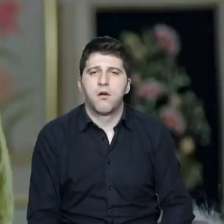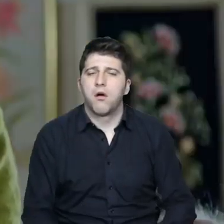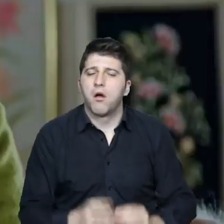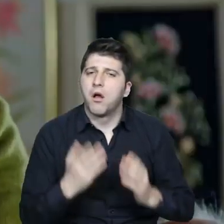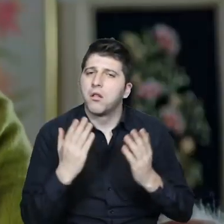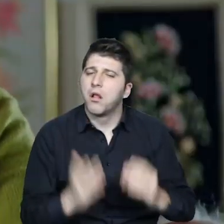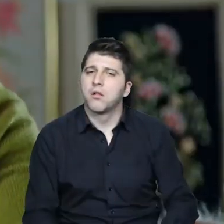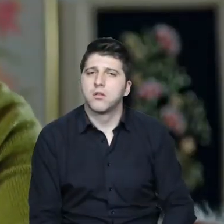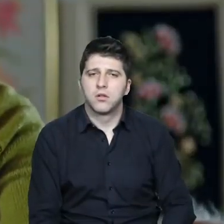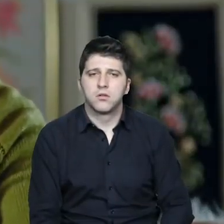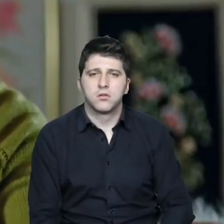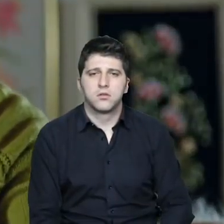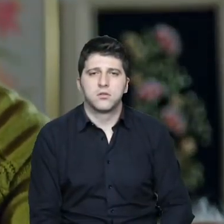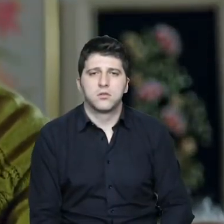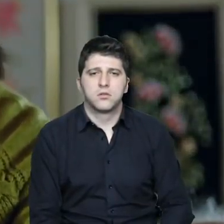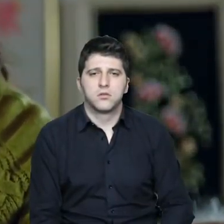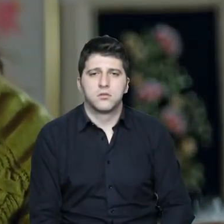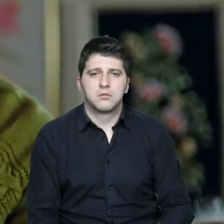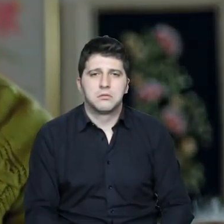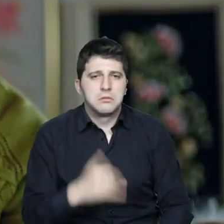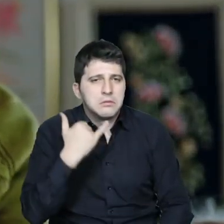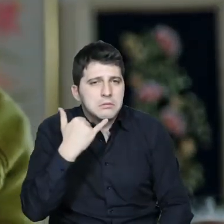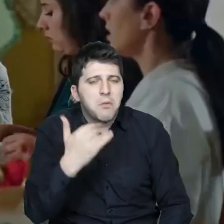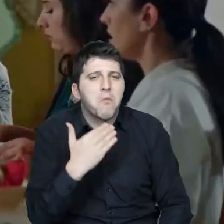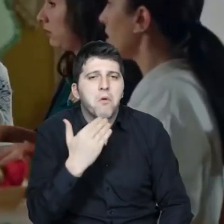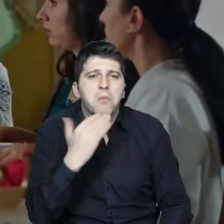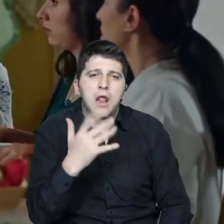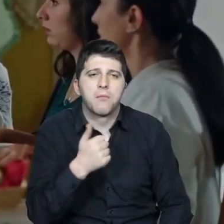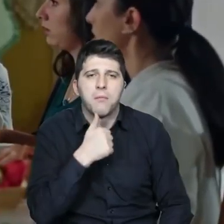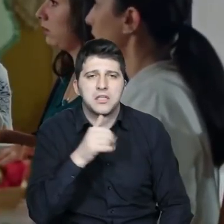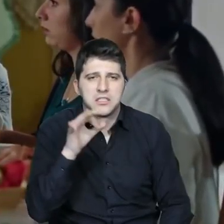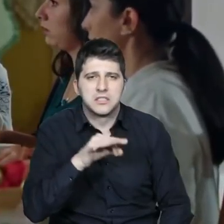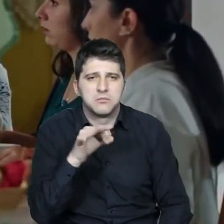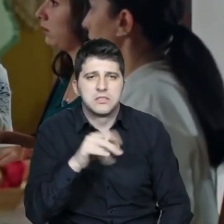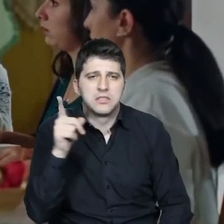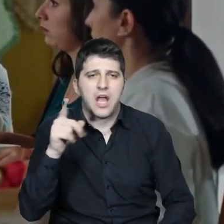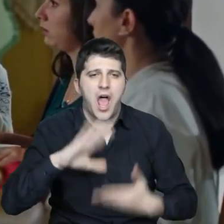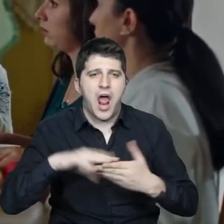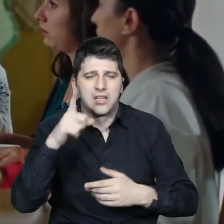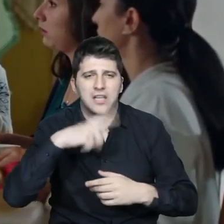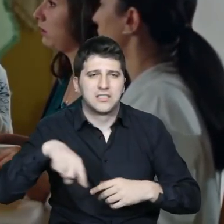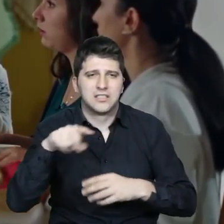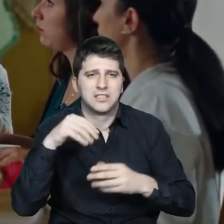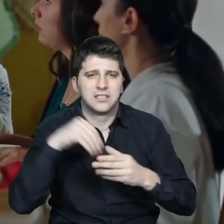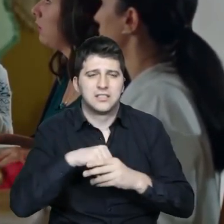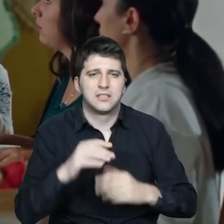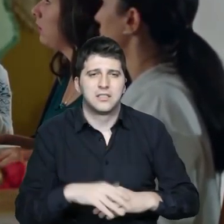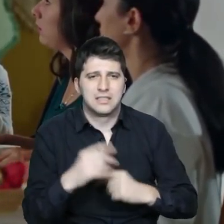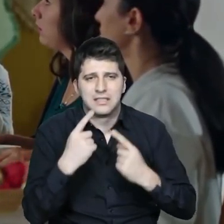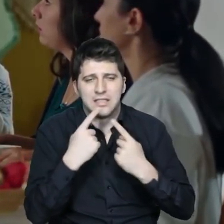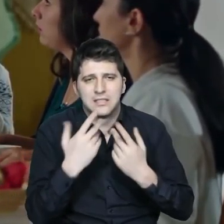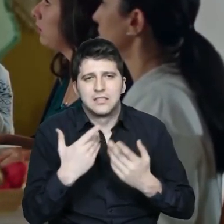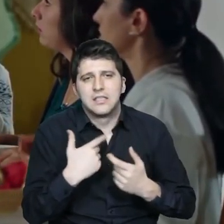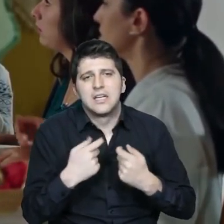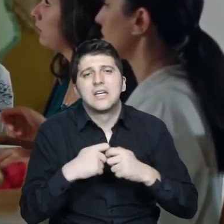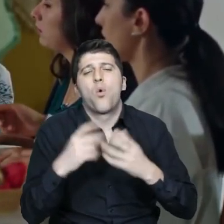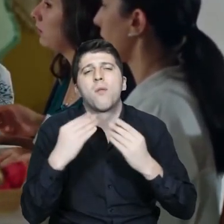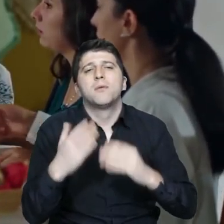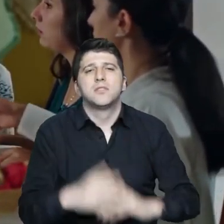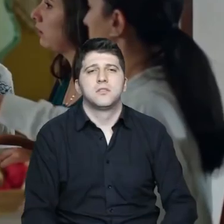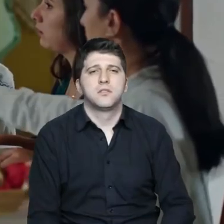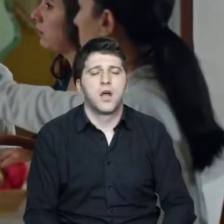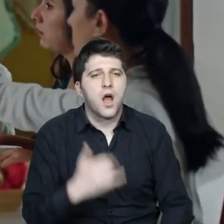Allah. Sana ulaşamamıştır herhalde baba. Şimdi mesai arkadaşları da deyince kıramamıştır